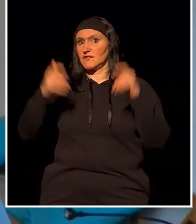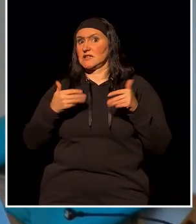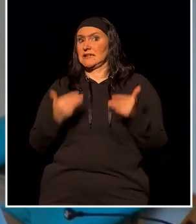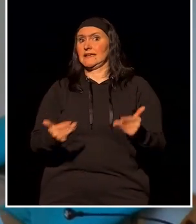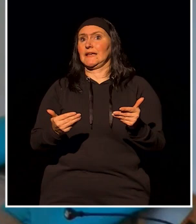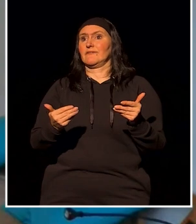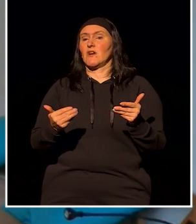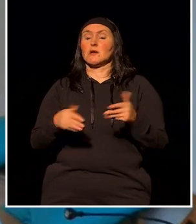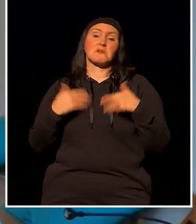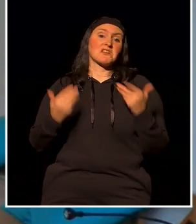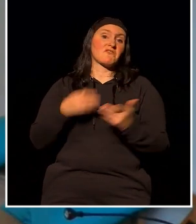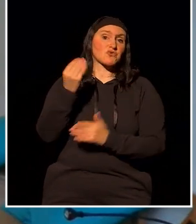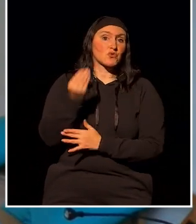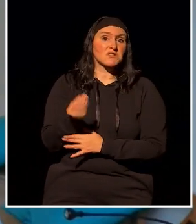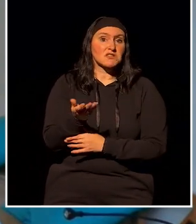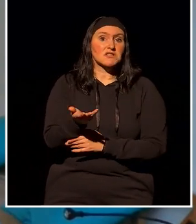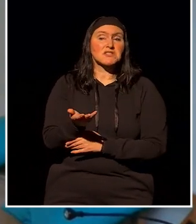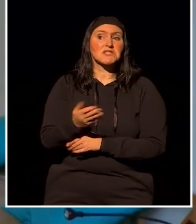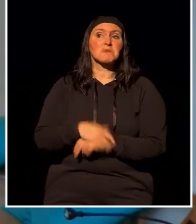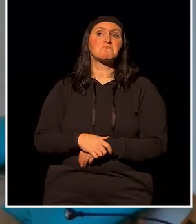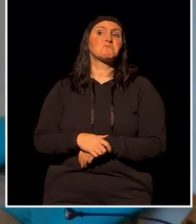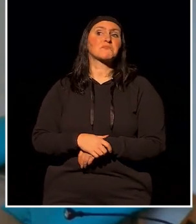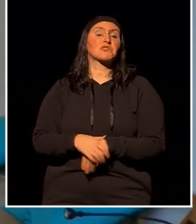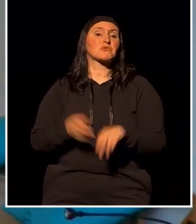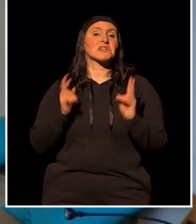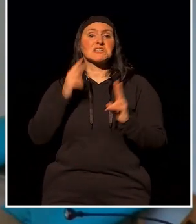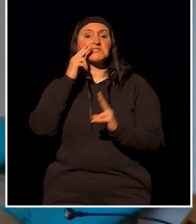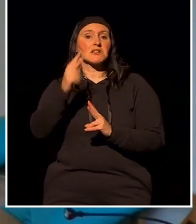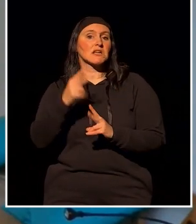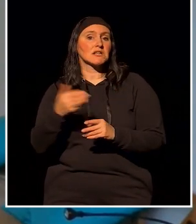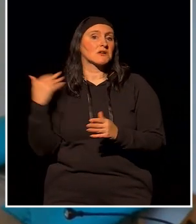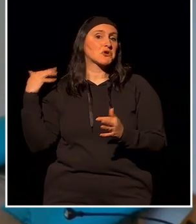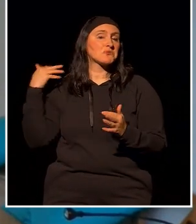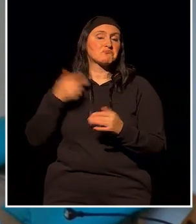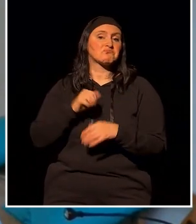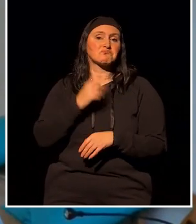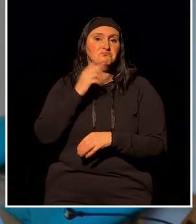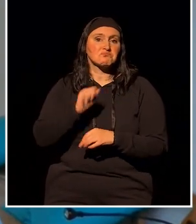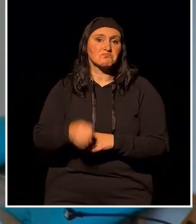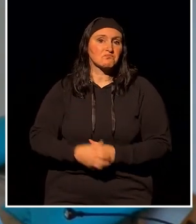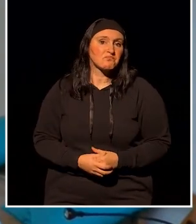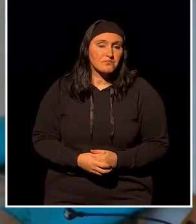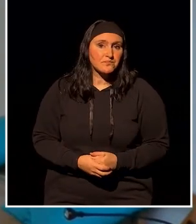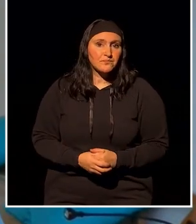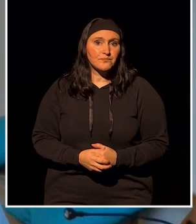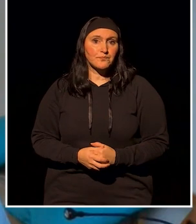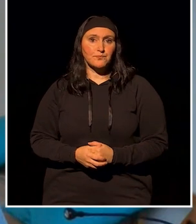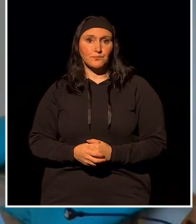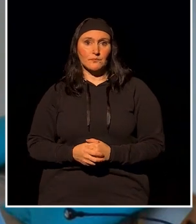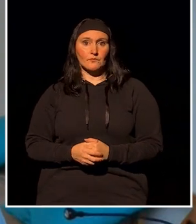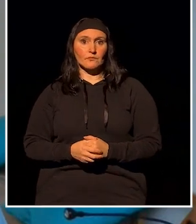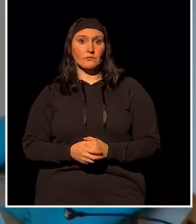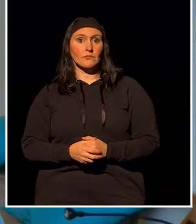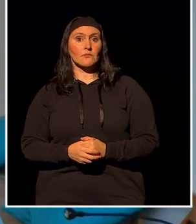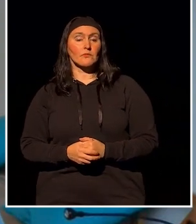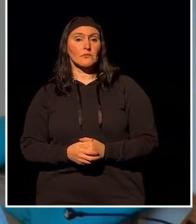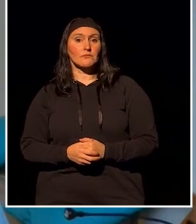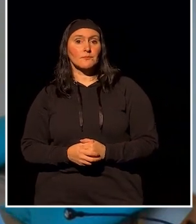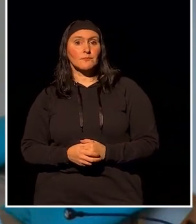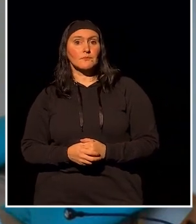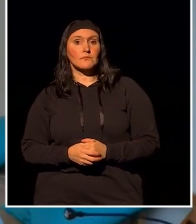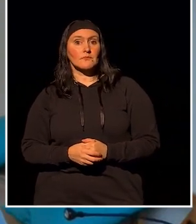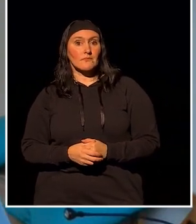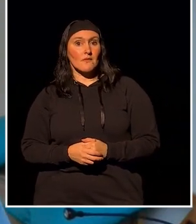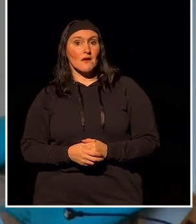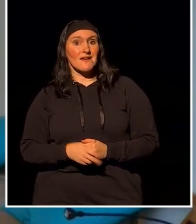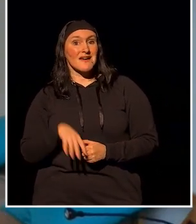vielleicht in den letzten Jahren gar nicht so sichtbar und deutlich angekündigt. Aber das war das